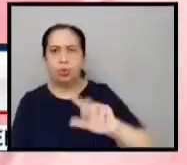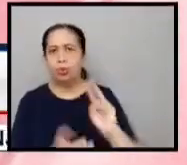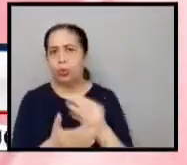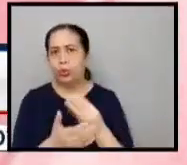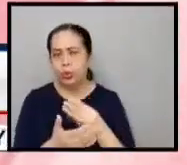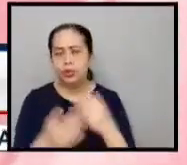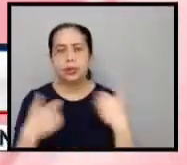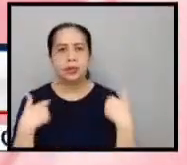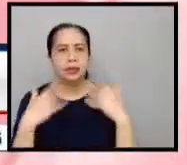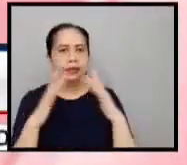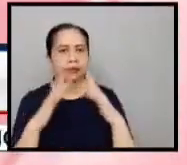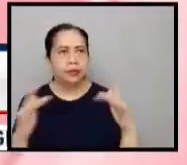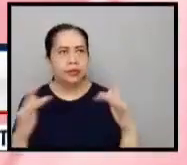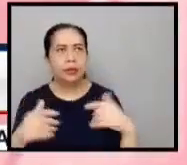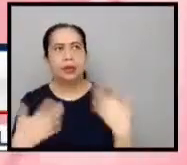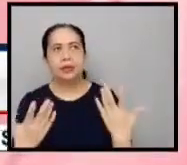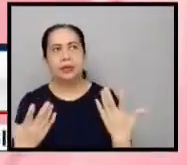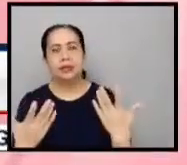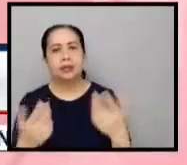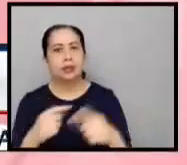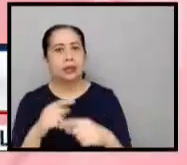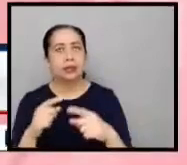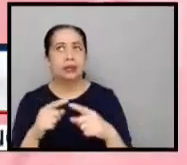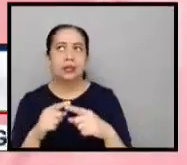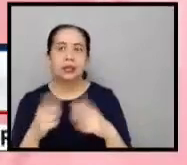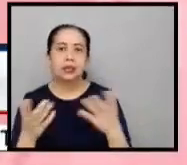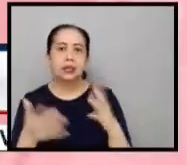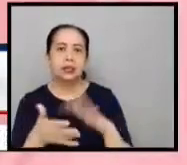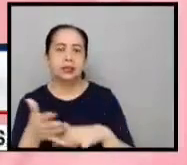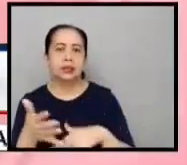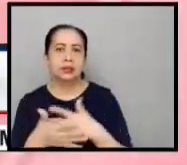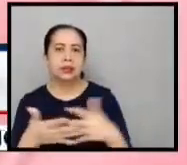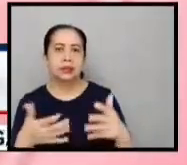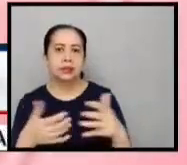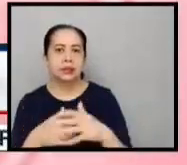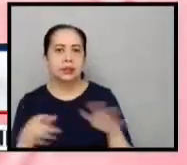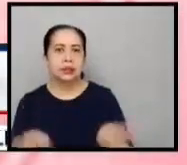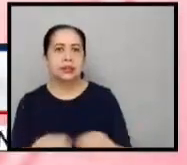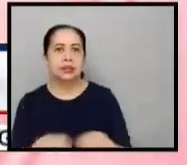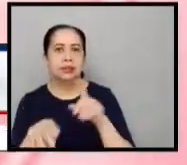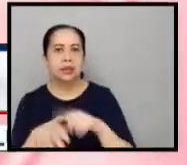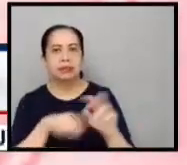festivals. Magagana po itong mga festivals ng natin kasabay po ng regional